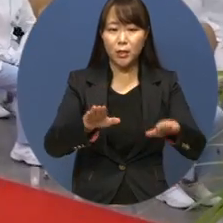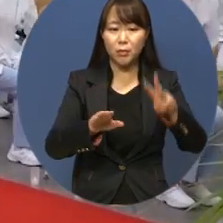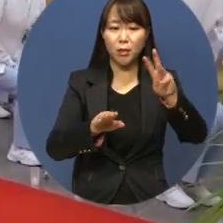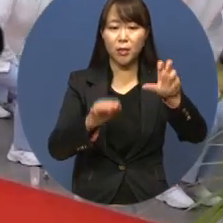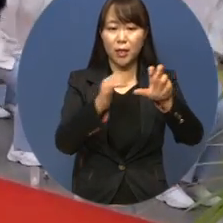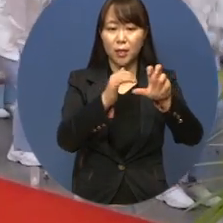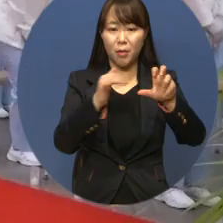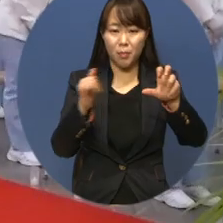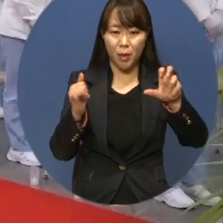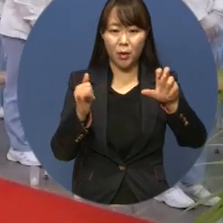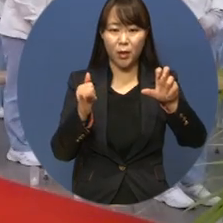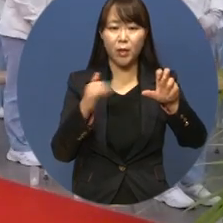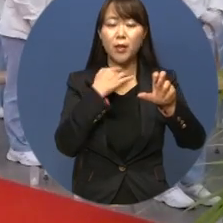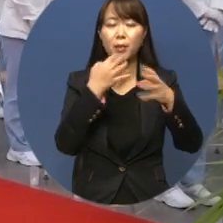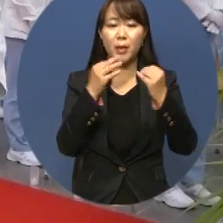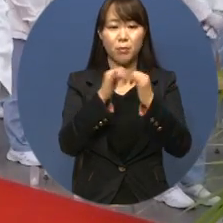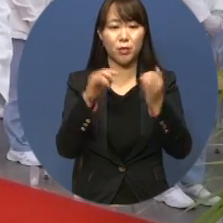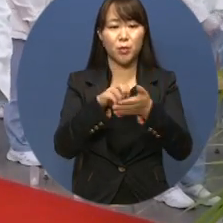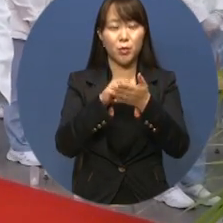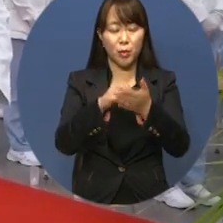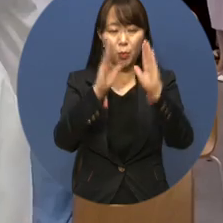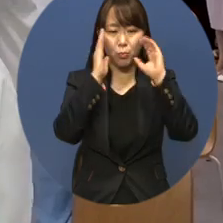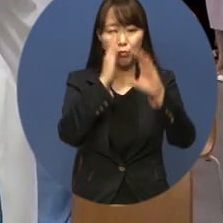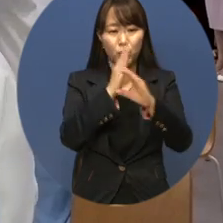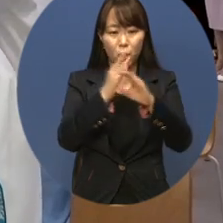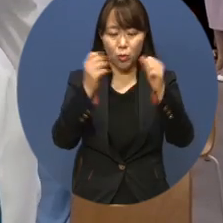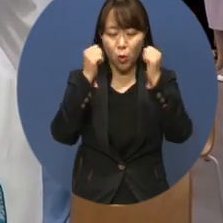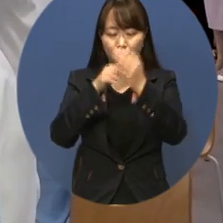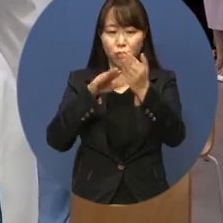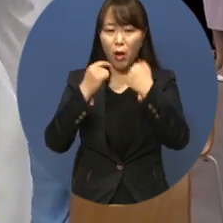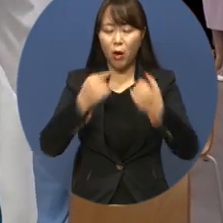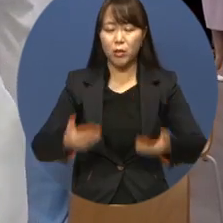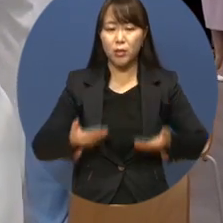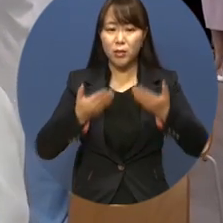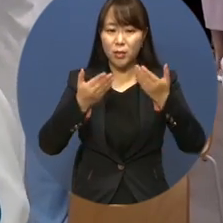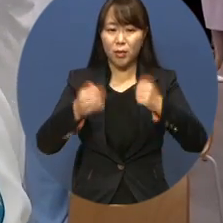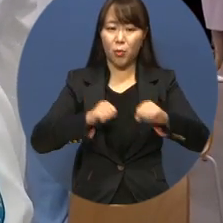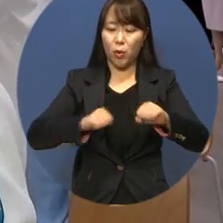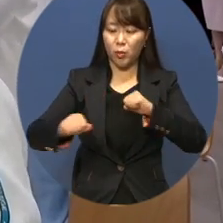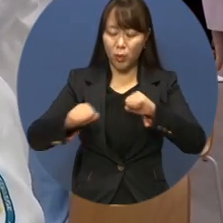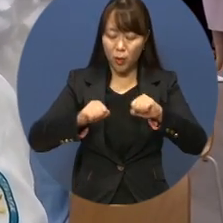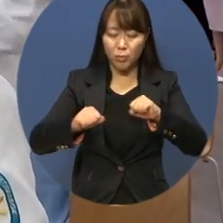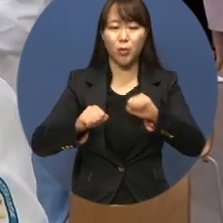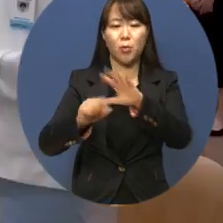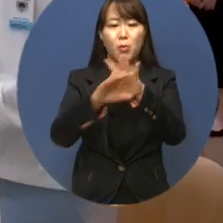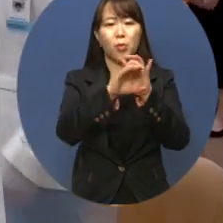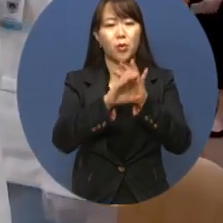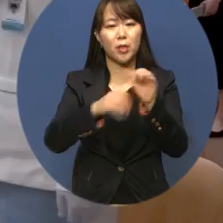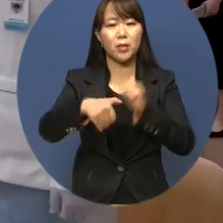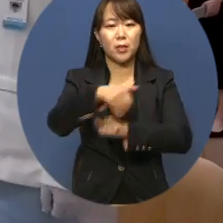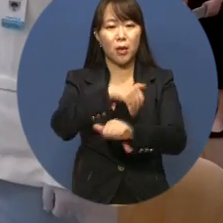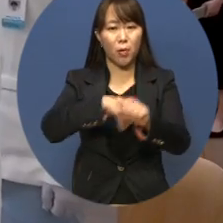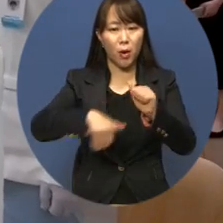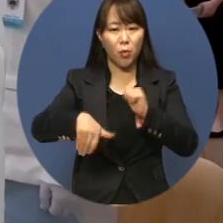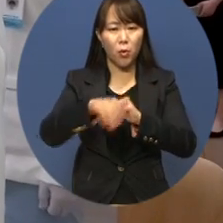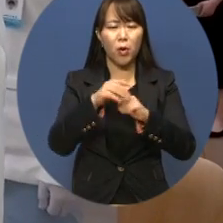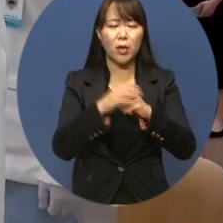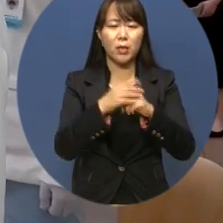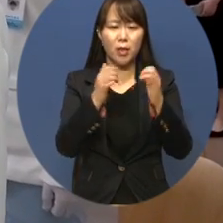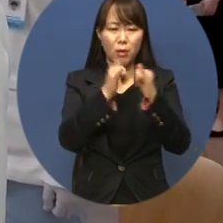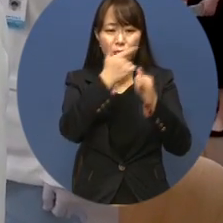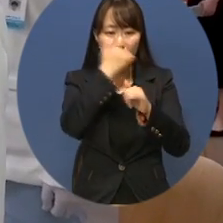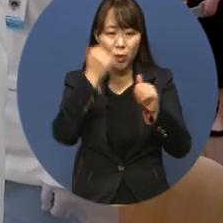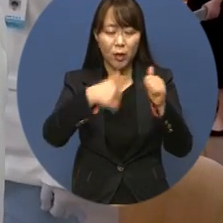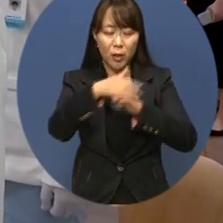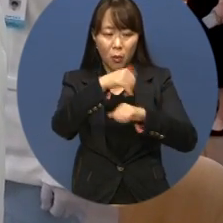현재 35명의 만학도가 재학 중이고 졸업 후 헌신적인 간호 활동을 하며 코로나19 사태로 인력이 부족한